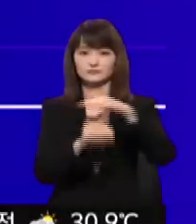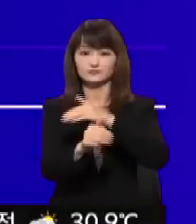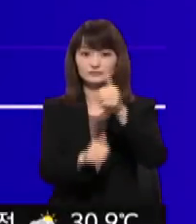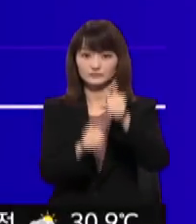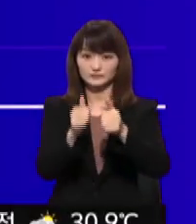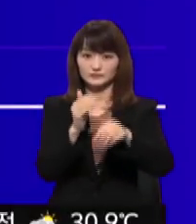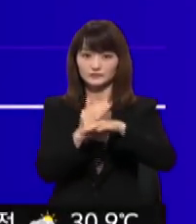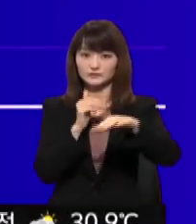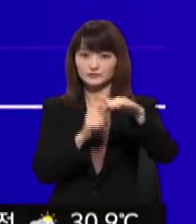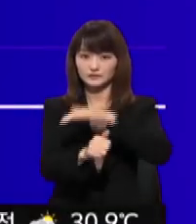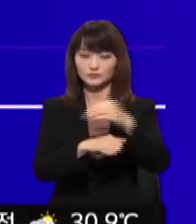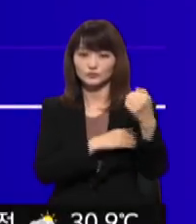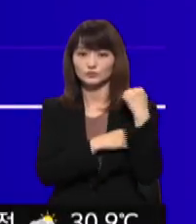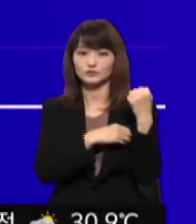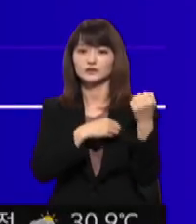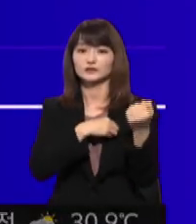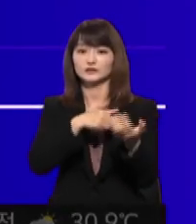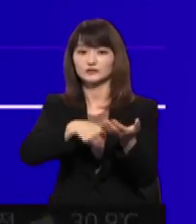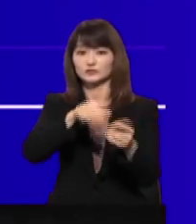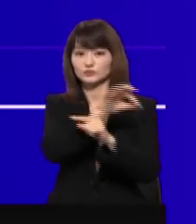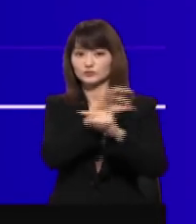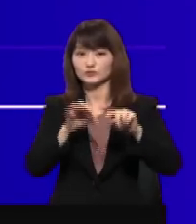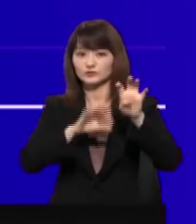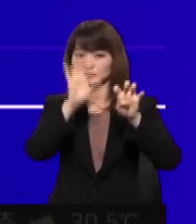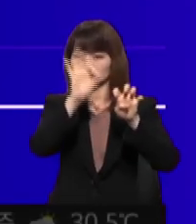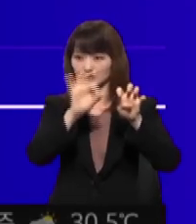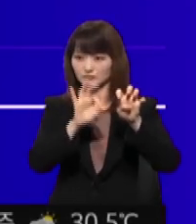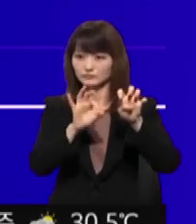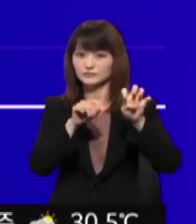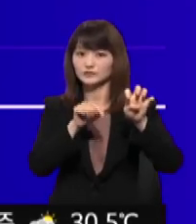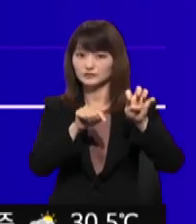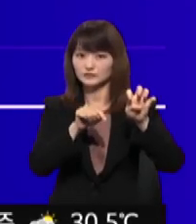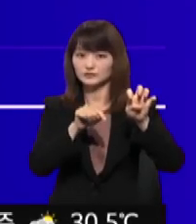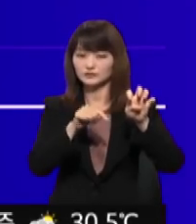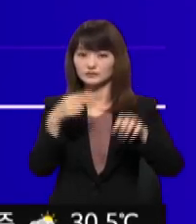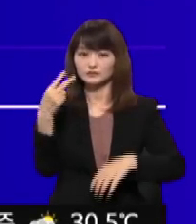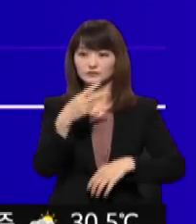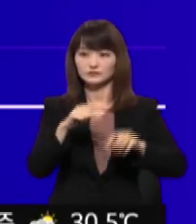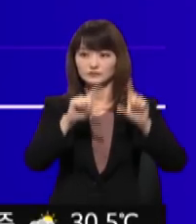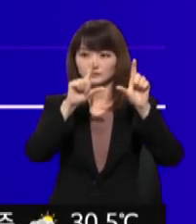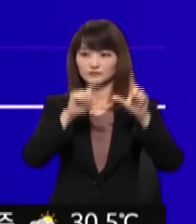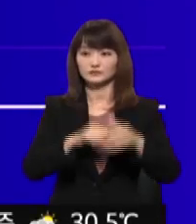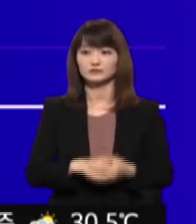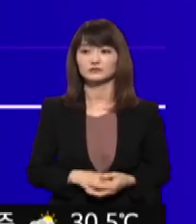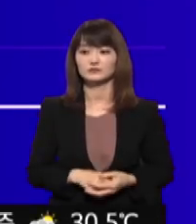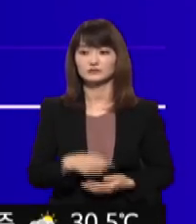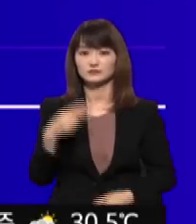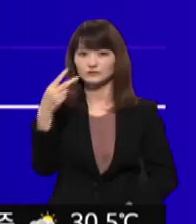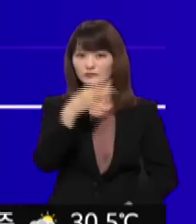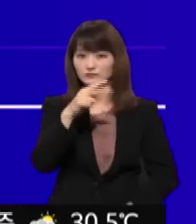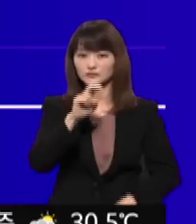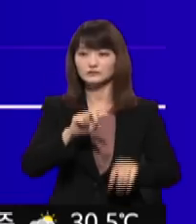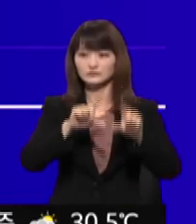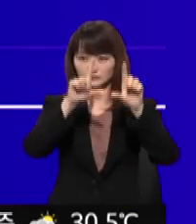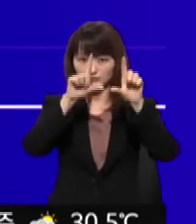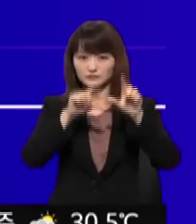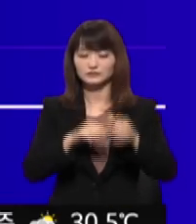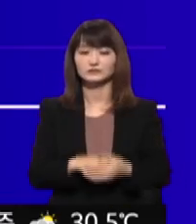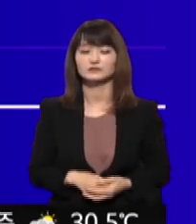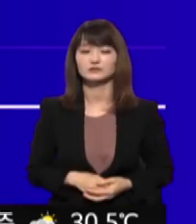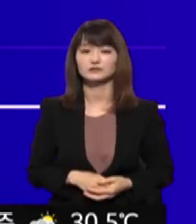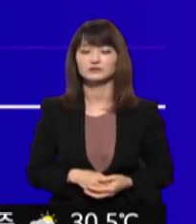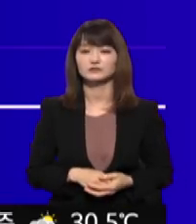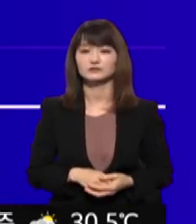선거에 권리당원 투표 권리당원 비중이 40%죠 2000년에 2020년에는